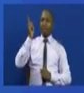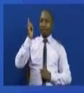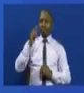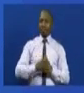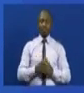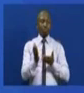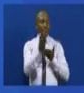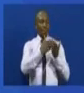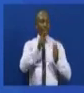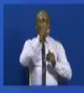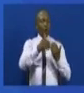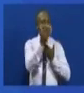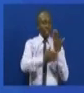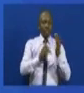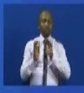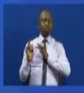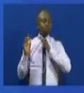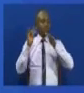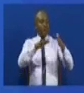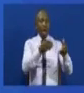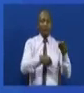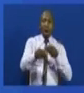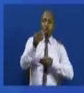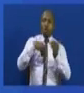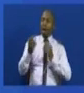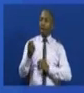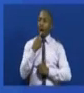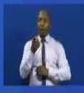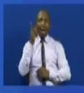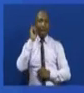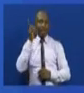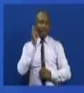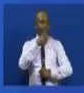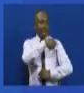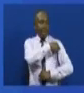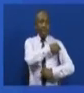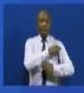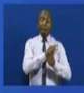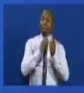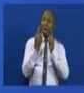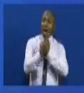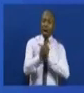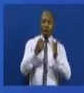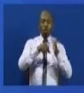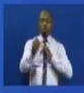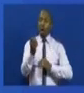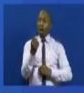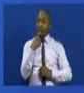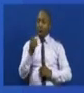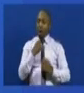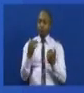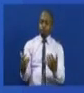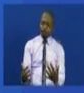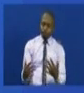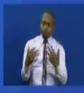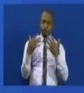Baadhi ya wananchi wamejitokeza katika maduka ya dawa za asili na tiba mbadala kununua dawa za kujifukiza, ikiwa ni njia